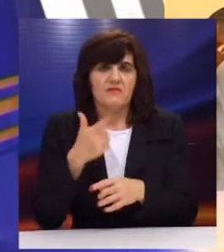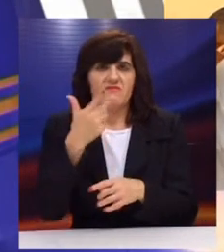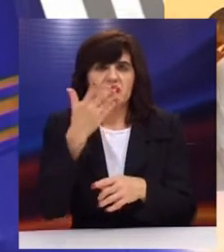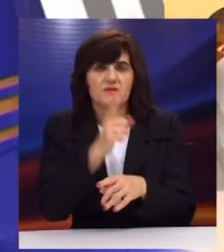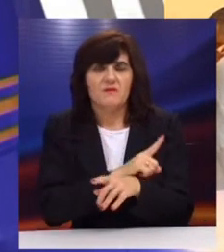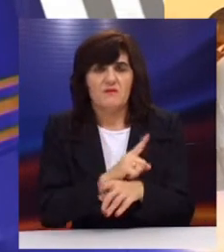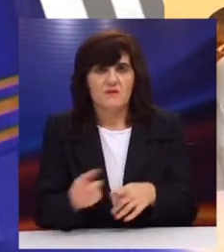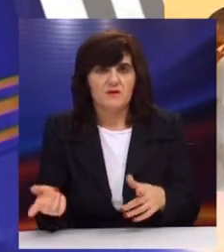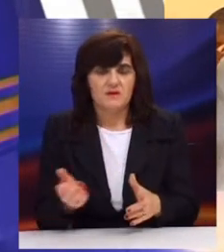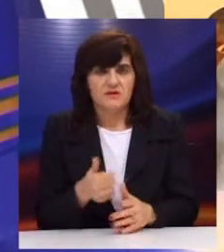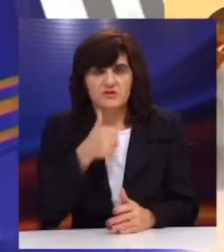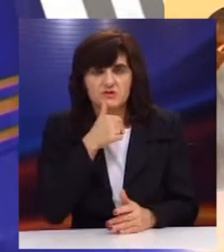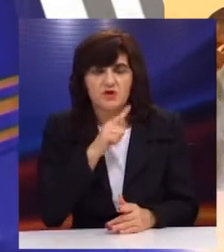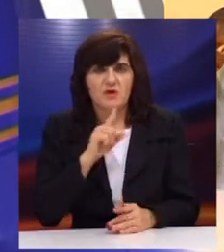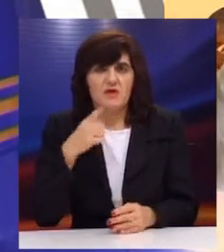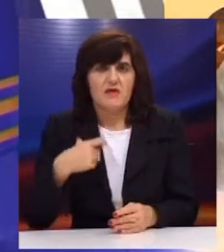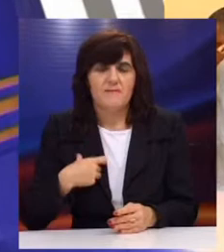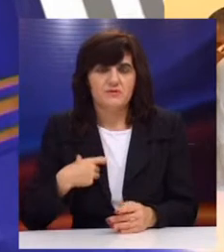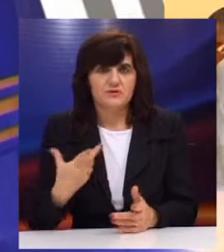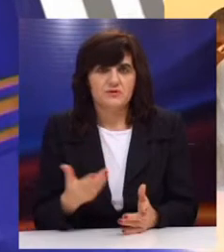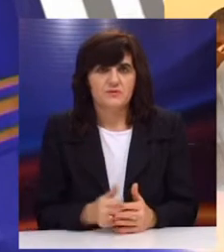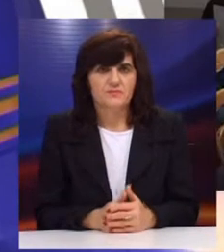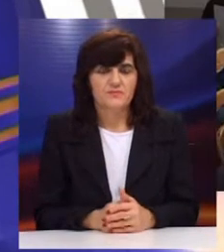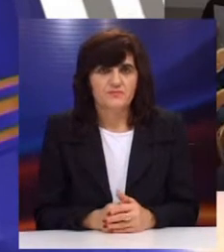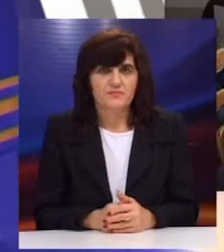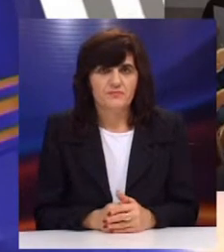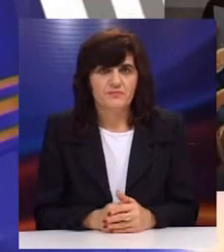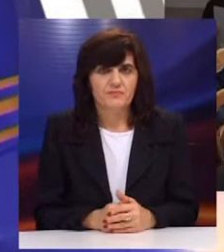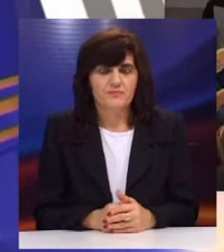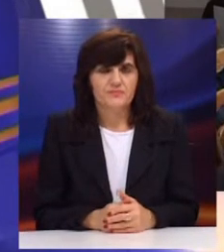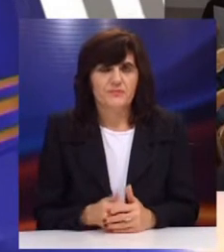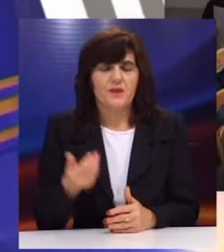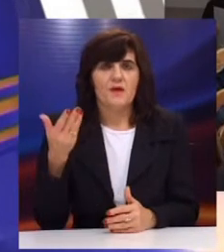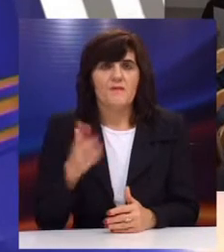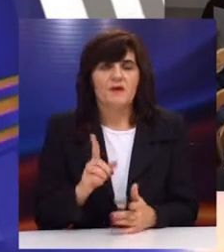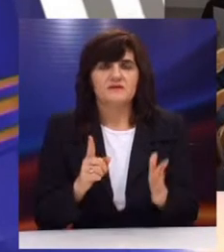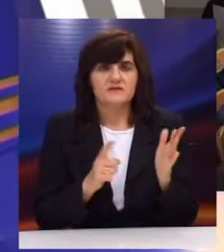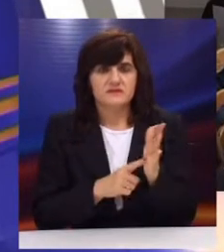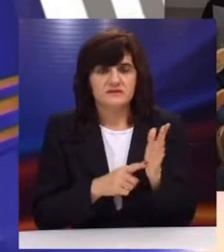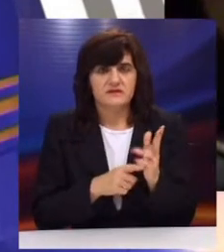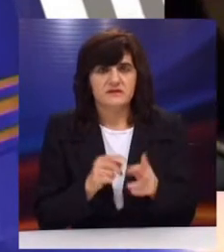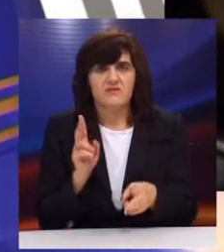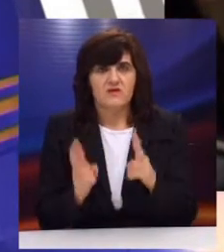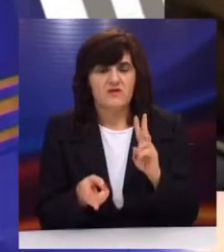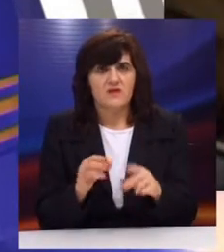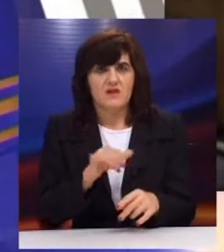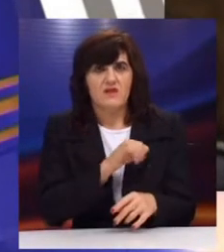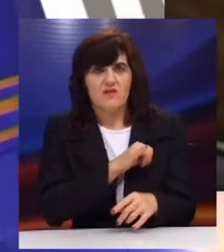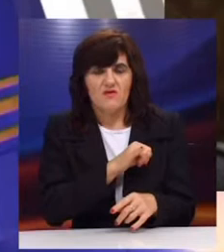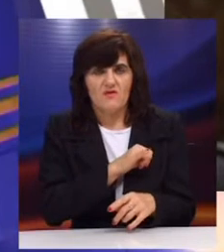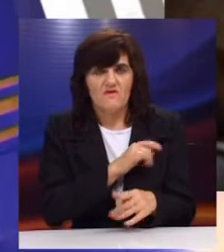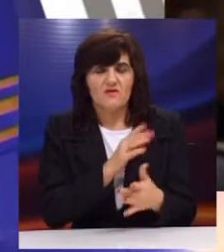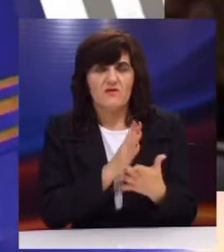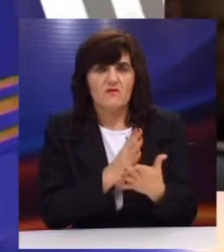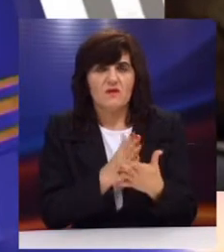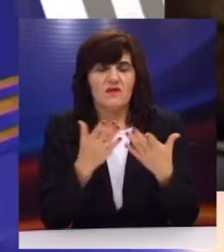25 minuta, 20 minuta, što ne može ništa se postigne za to vreme. Predstavnici Nezavisnog sindikata prosvetnih radnika Vojvodine